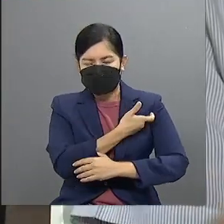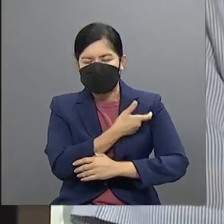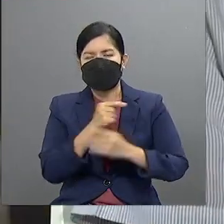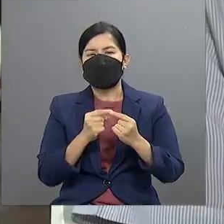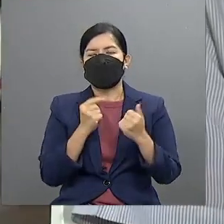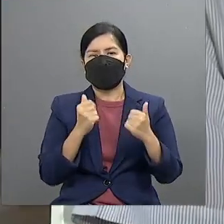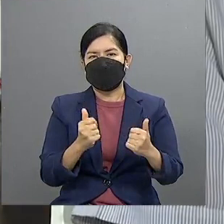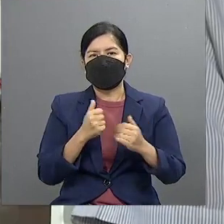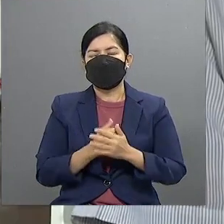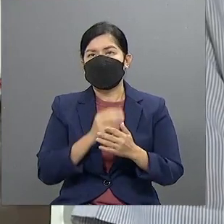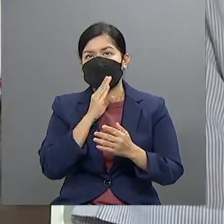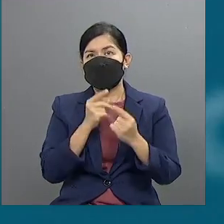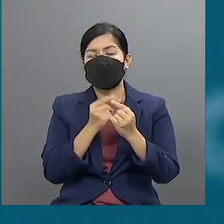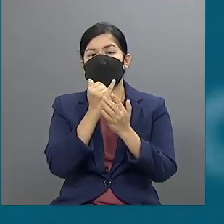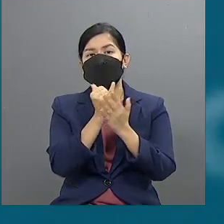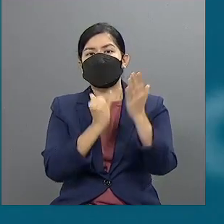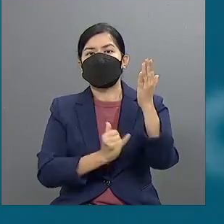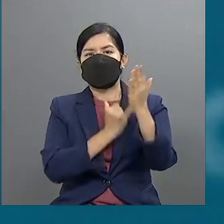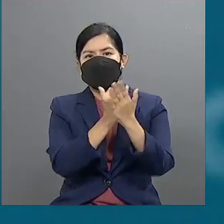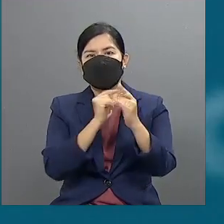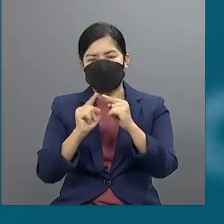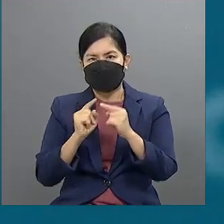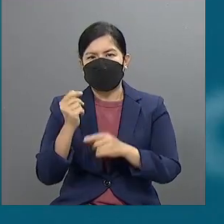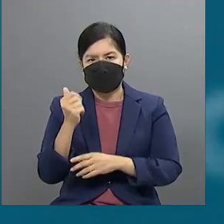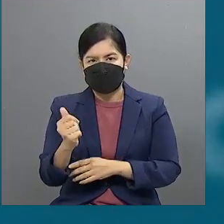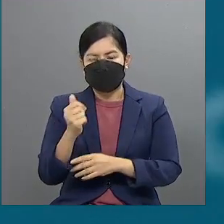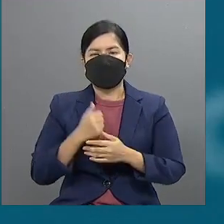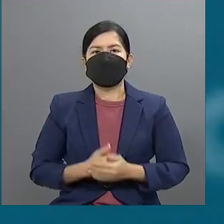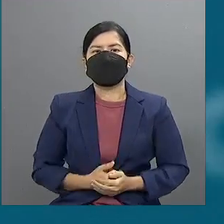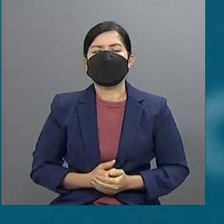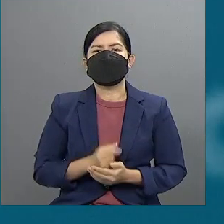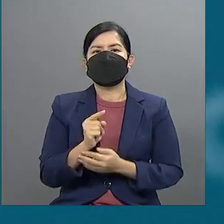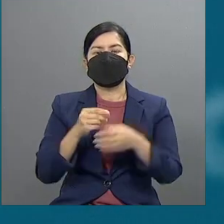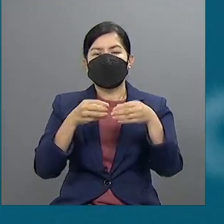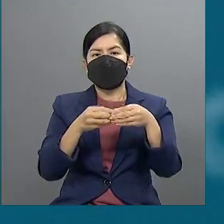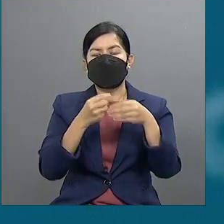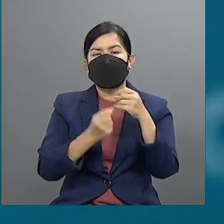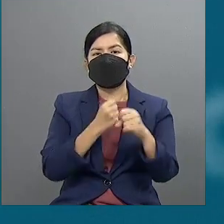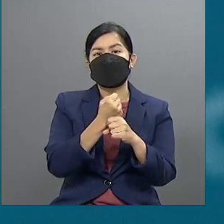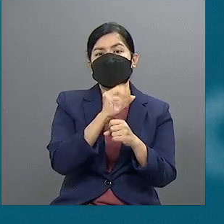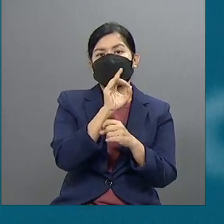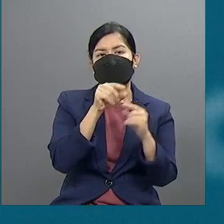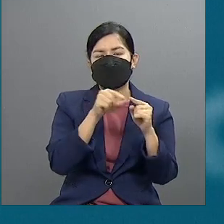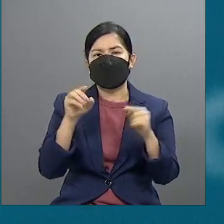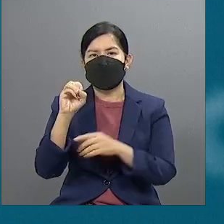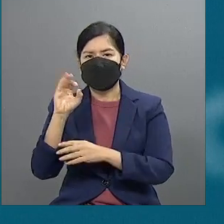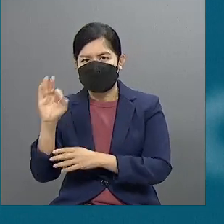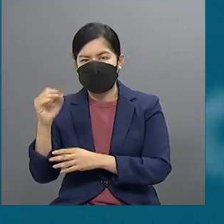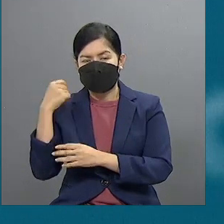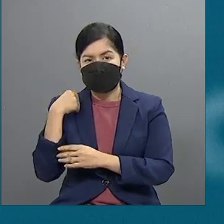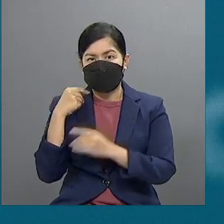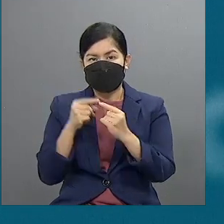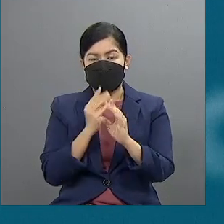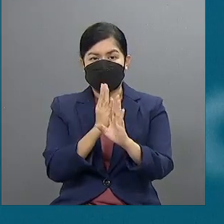ทางข้ามจังหวัดอย่างเงี้ย สำหรับผู้ที่มีอายุ 18-59 ปีนะคะที่มีคิวฉีดวัคซีนเดิมตั้งแต่วัน